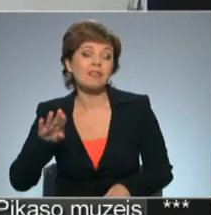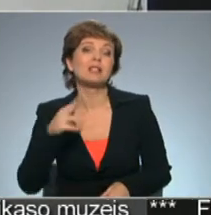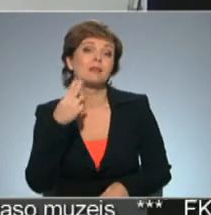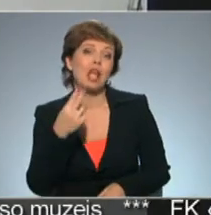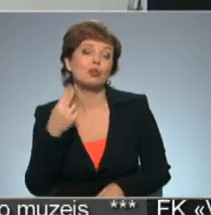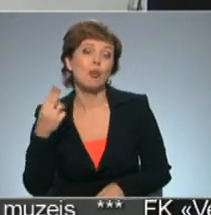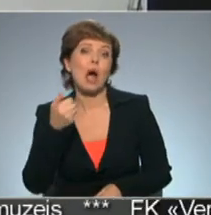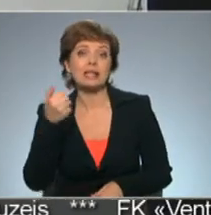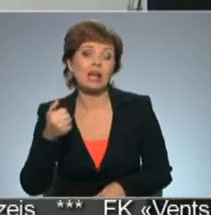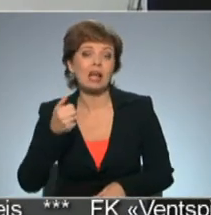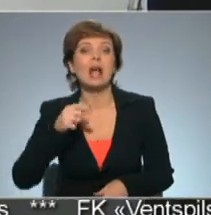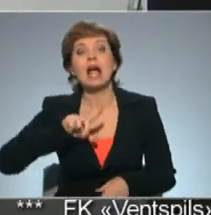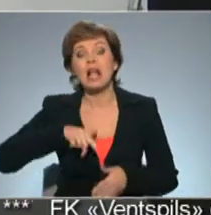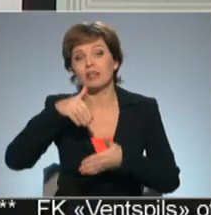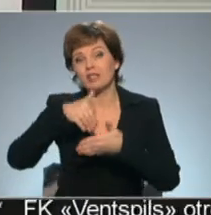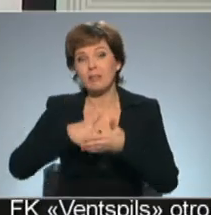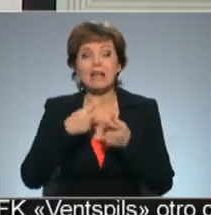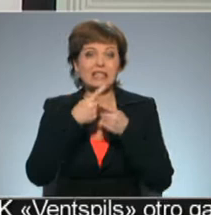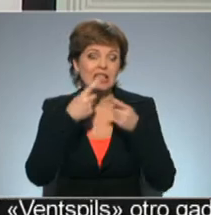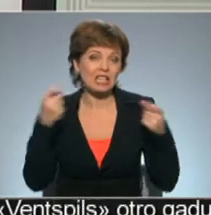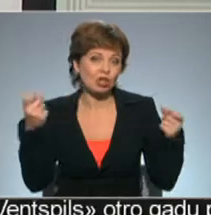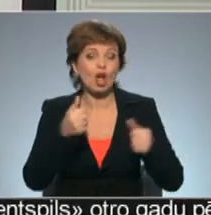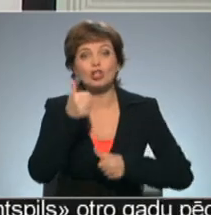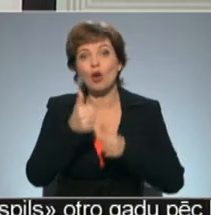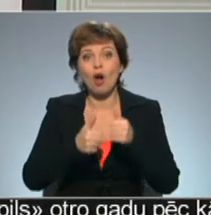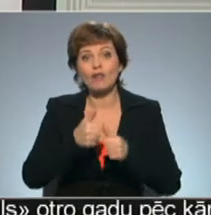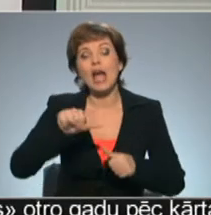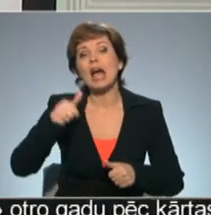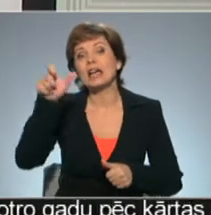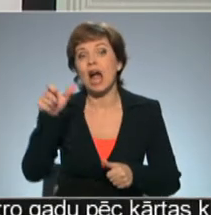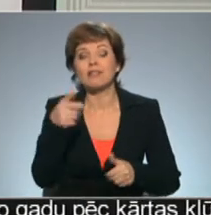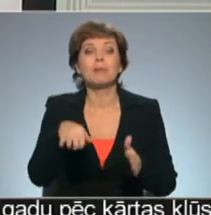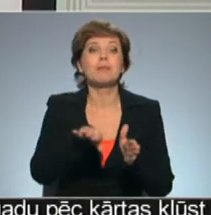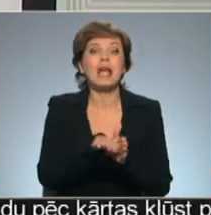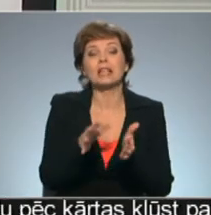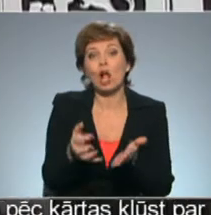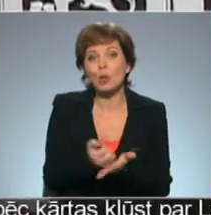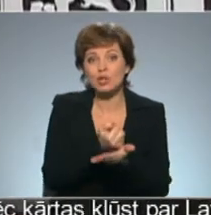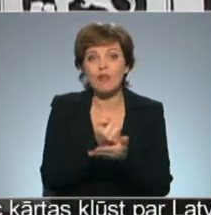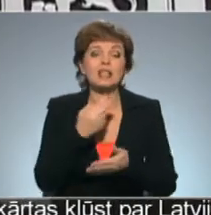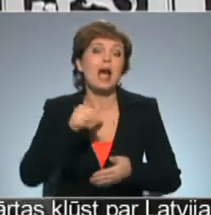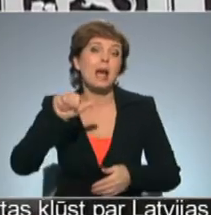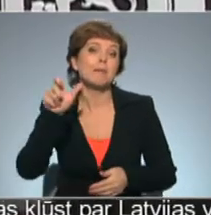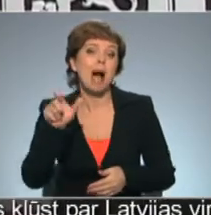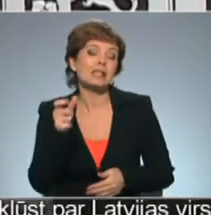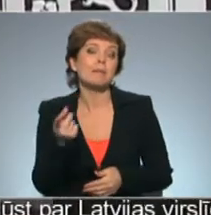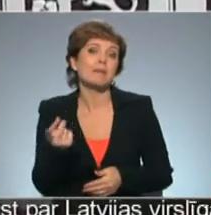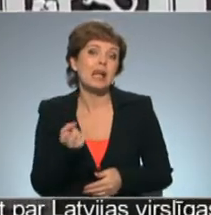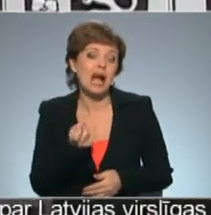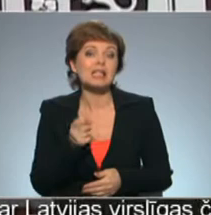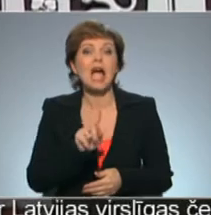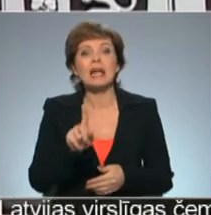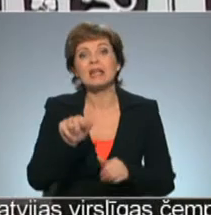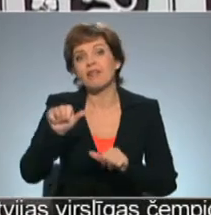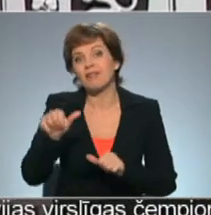1992. Gadā, kad Latvijas pasts izsludināja konkursu, grafiķi pieteicās un uzvarēja. Pastmarkas mākslinieci piesaistījušas arī tāpēc, ka tas ir